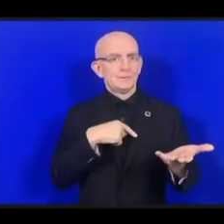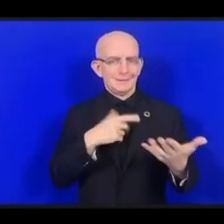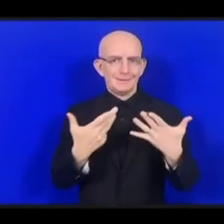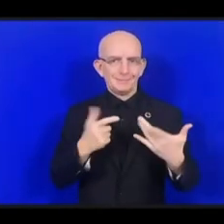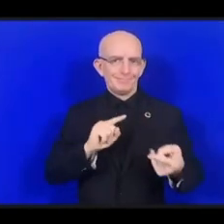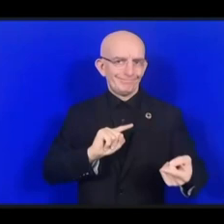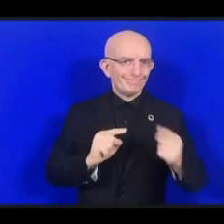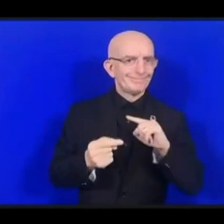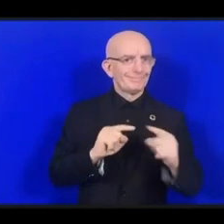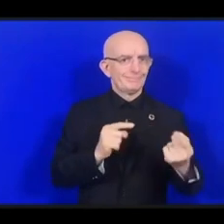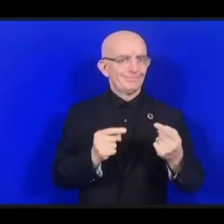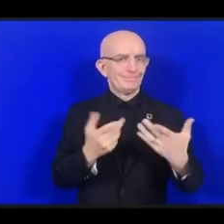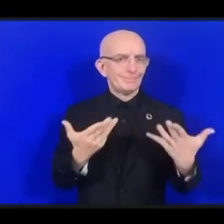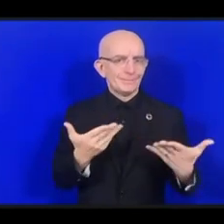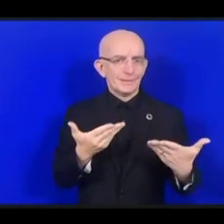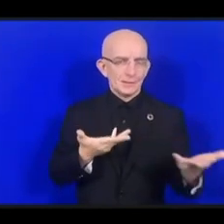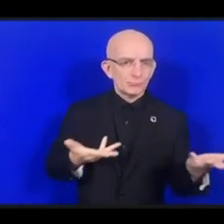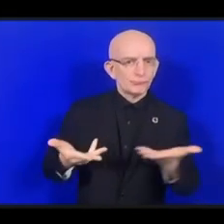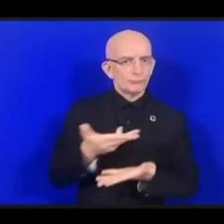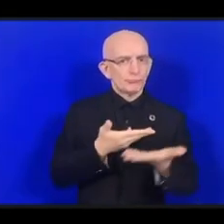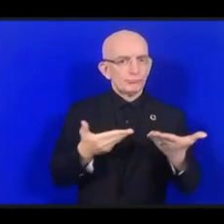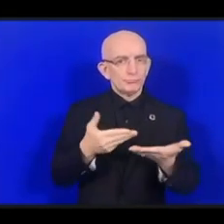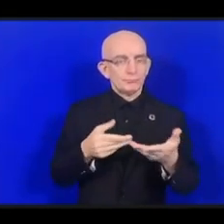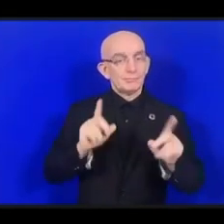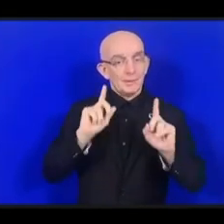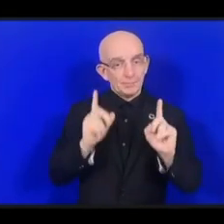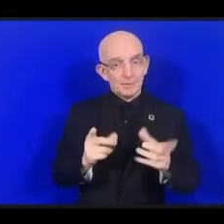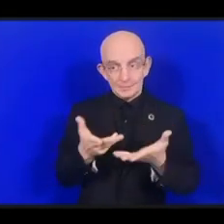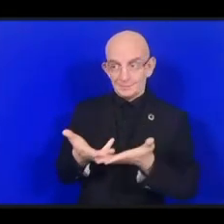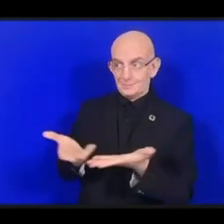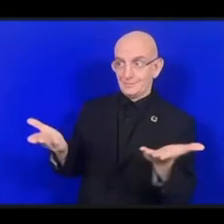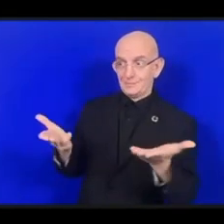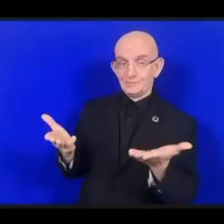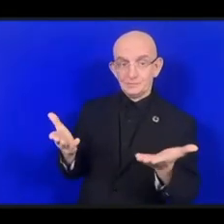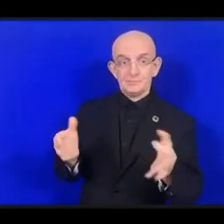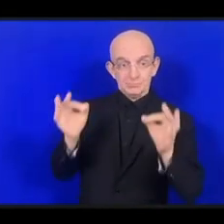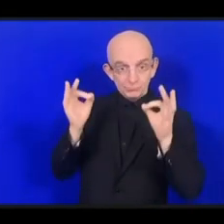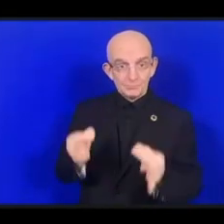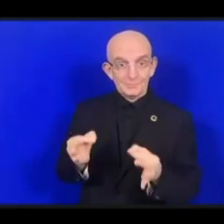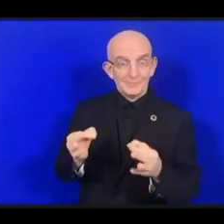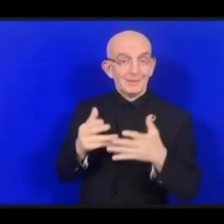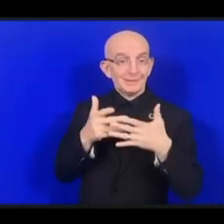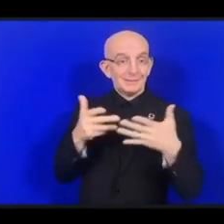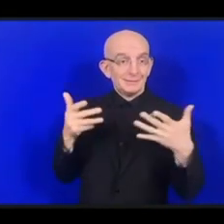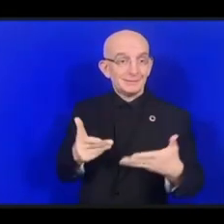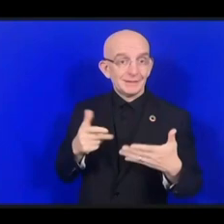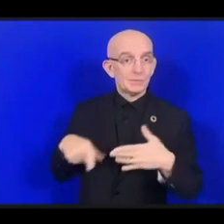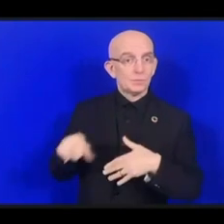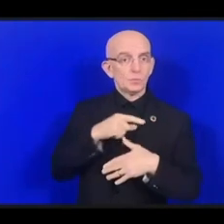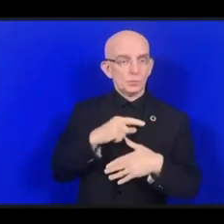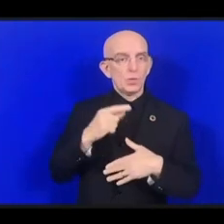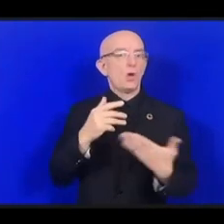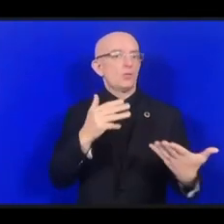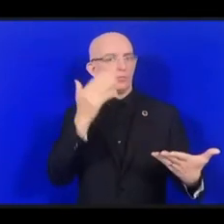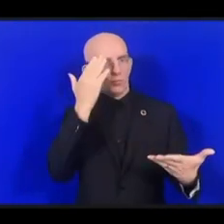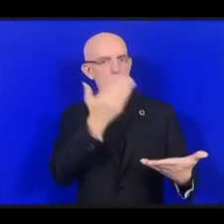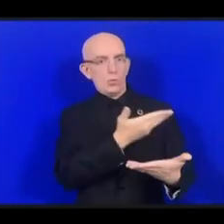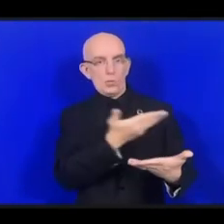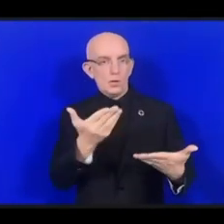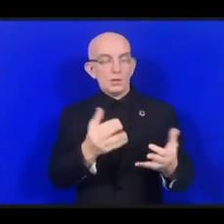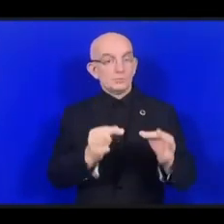diversité ainsi il est nécessaire d'agir pour parvenir à plus de